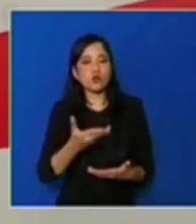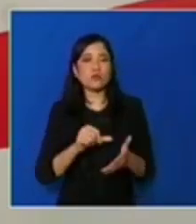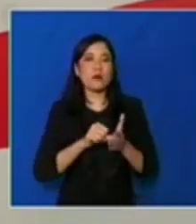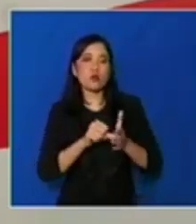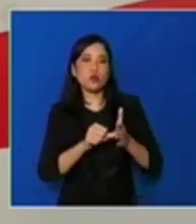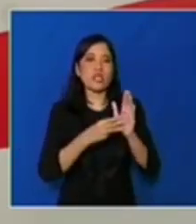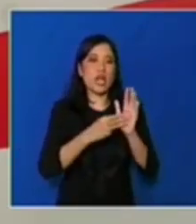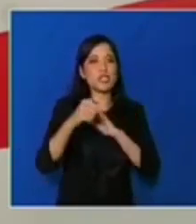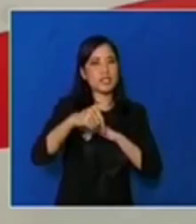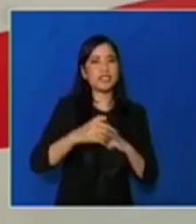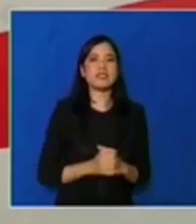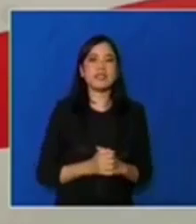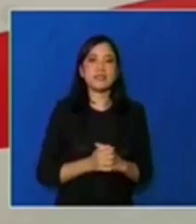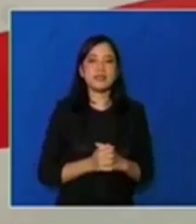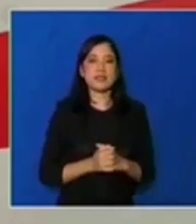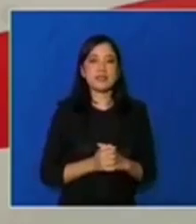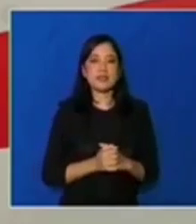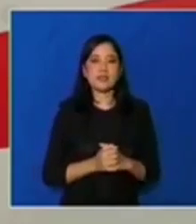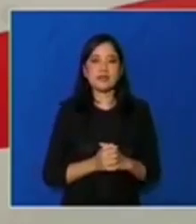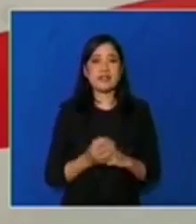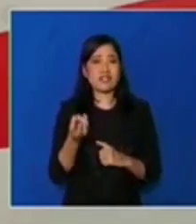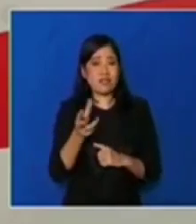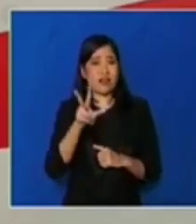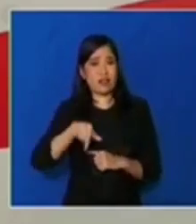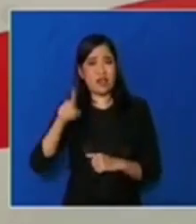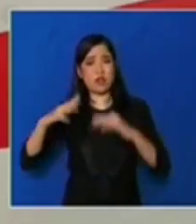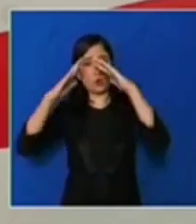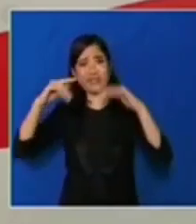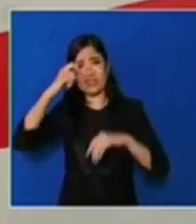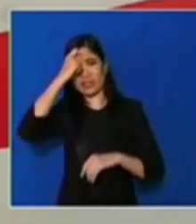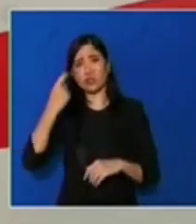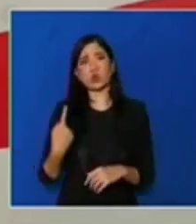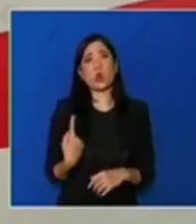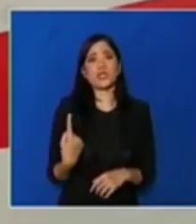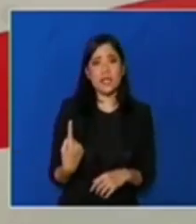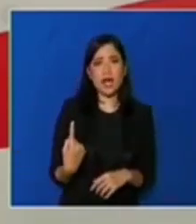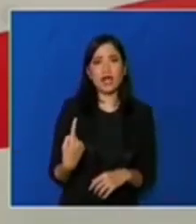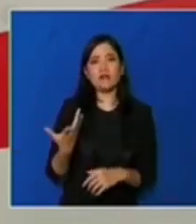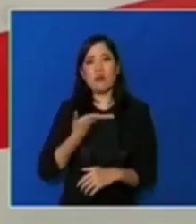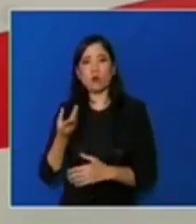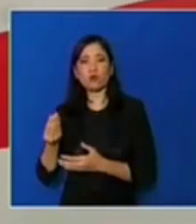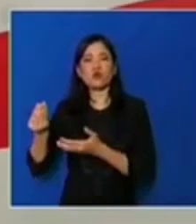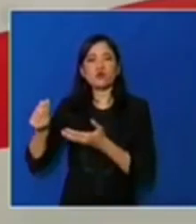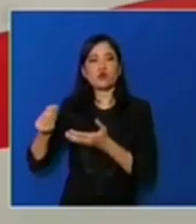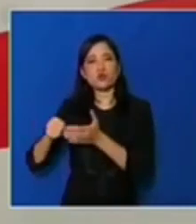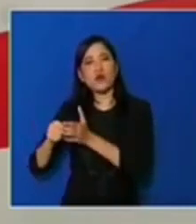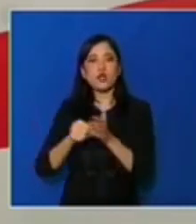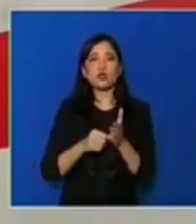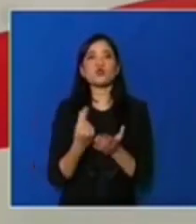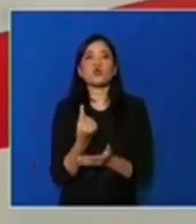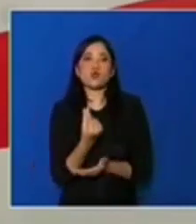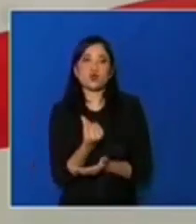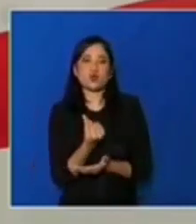tidak Berapa lama lagi juga dari sektor swasta akan memberikan sumbangsihnya berupa